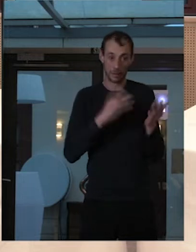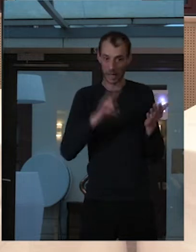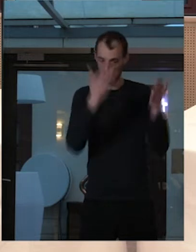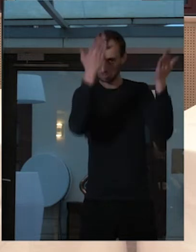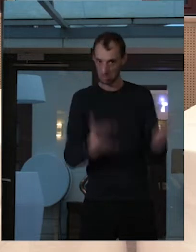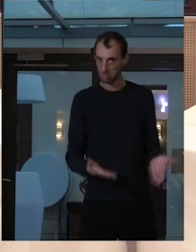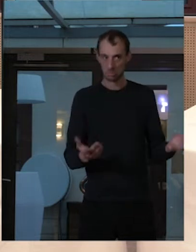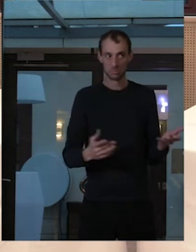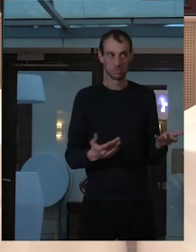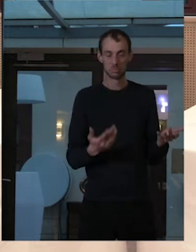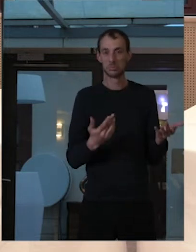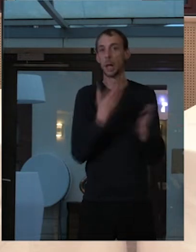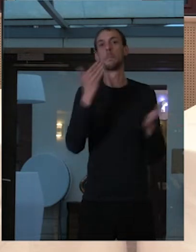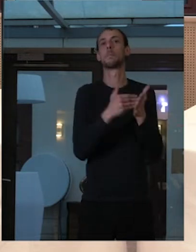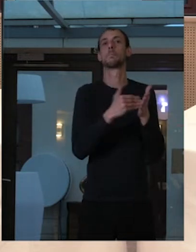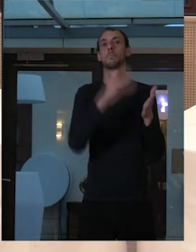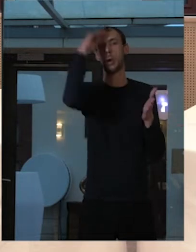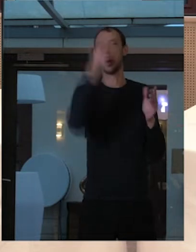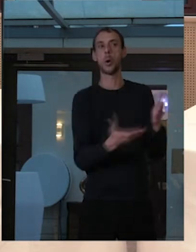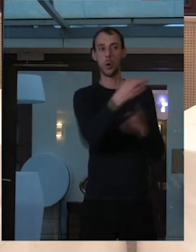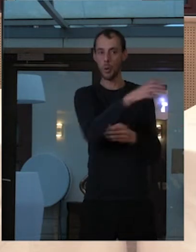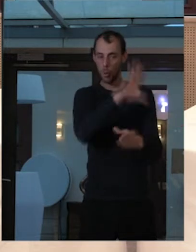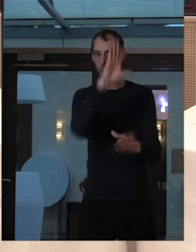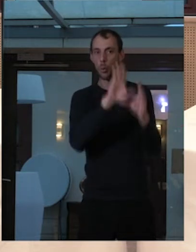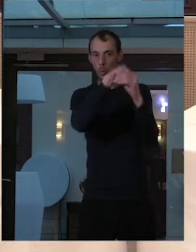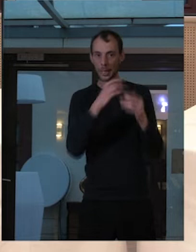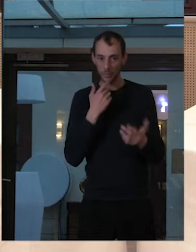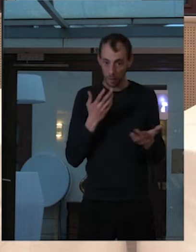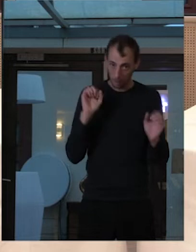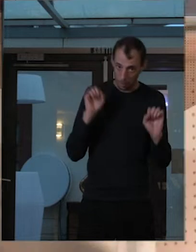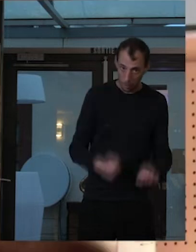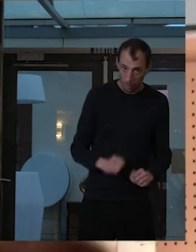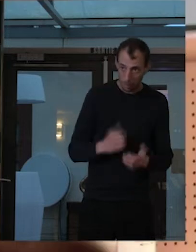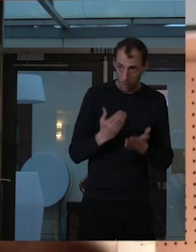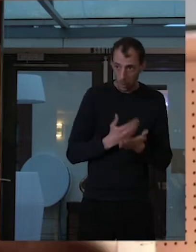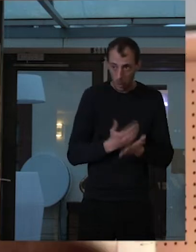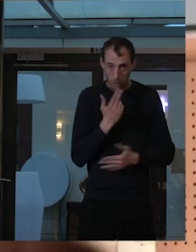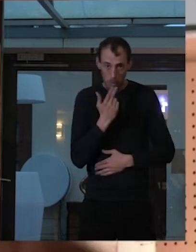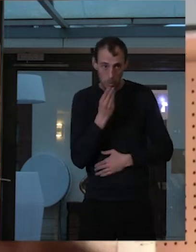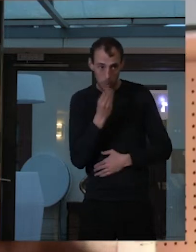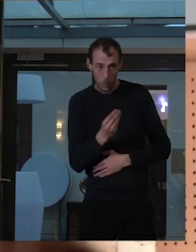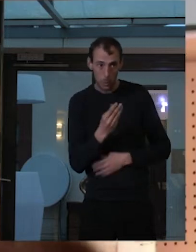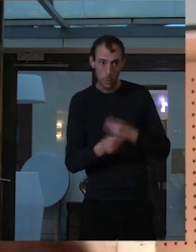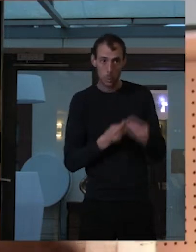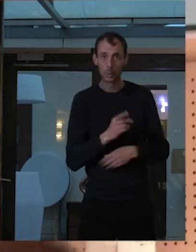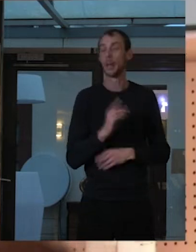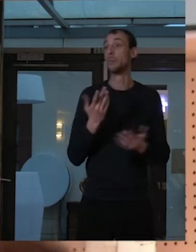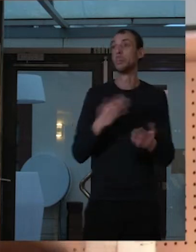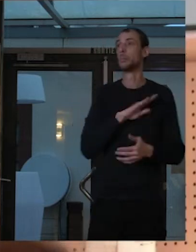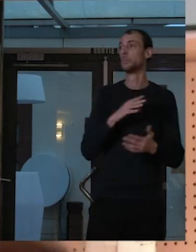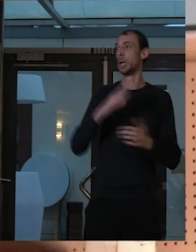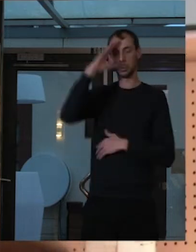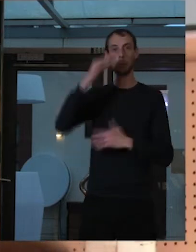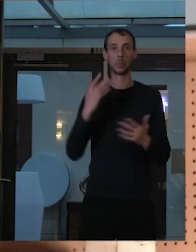sport dont on peut vivre ? Comment est-ce que ça se passe ? Alors, en tant qu'athlète, on ne peut pas vivre du twirling bâton. À l'heure actuelle, on n'a pas